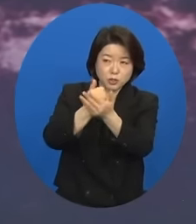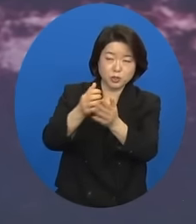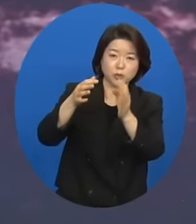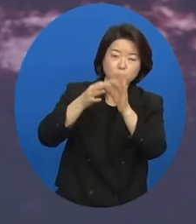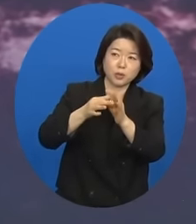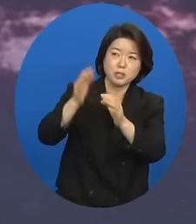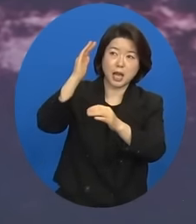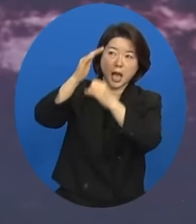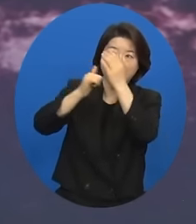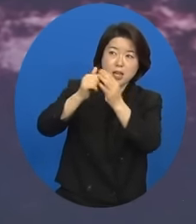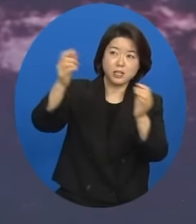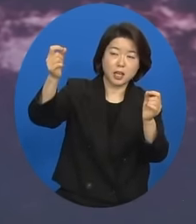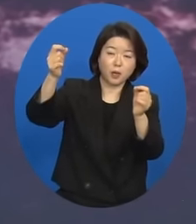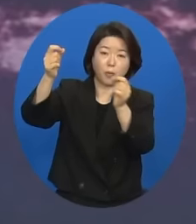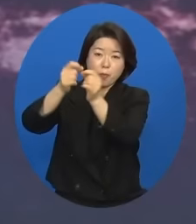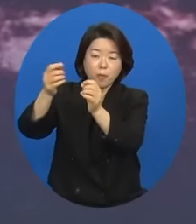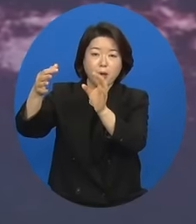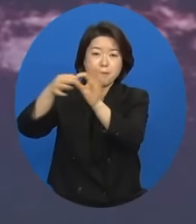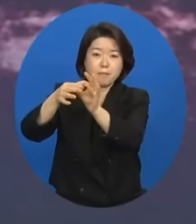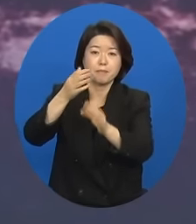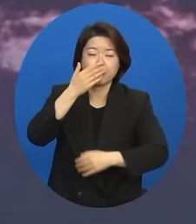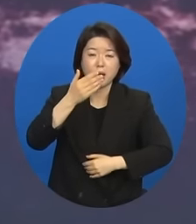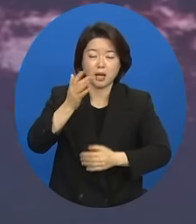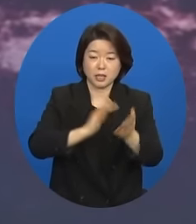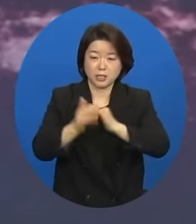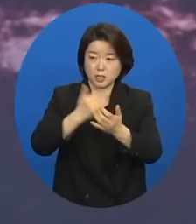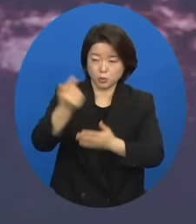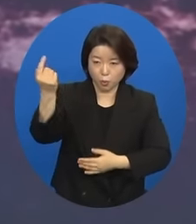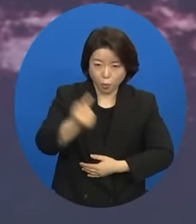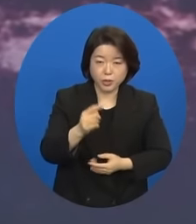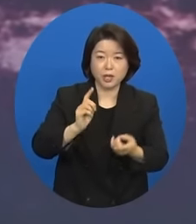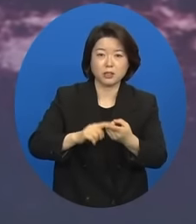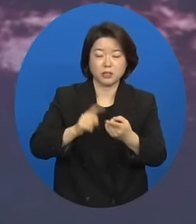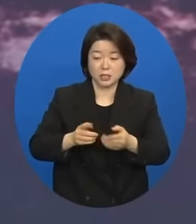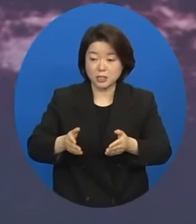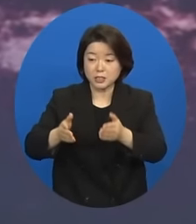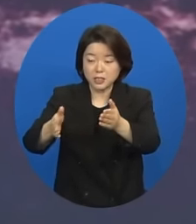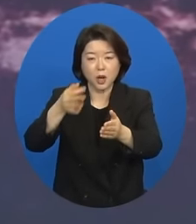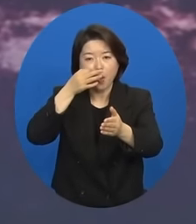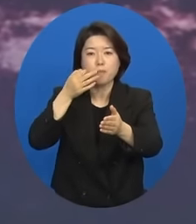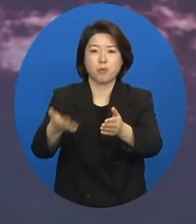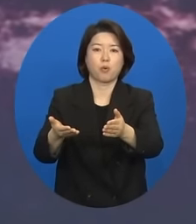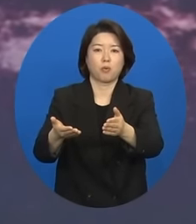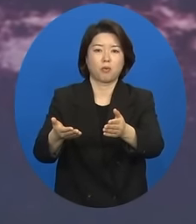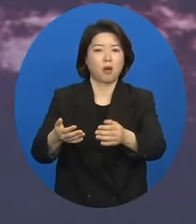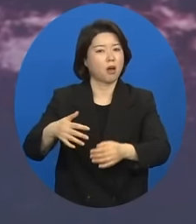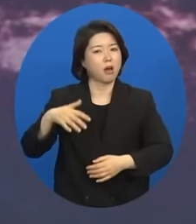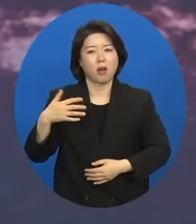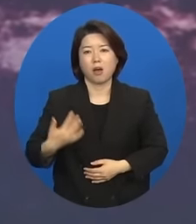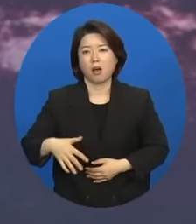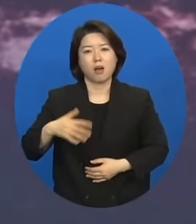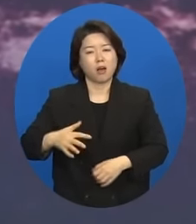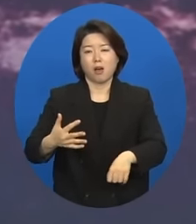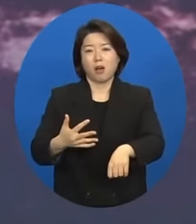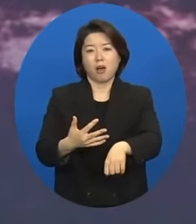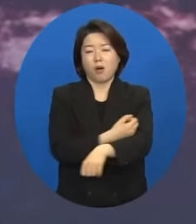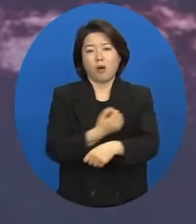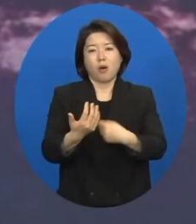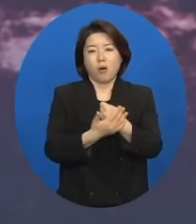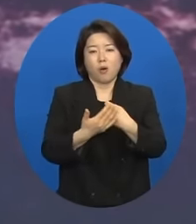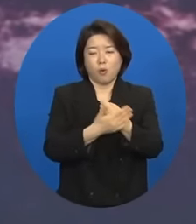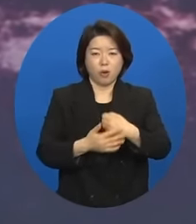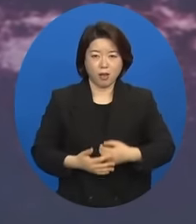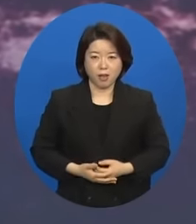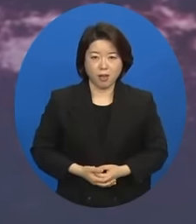오게 되어지는 그 길이 예수 그리스도가 오게 된다는 것을 보여준 거예요 엄청난 은혜인 것이죠 그래서